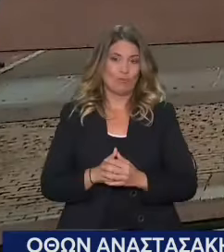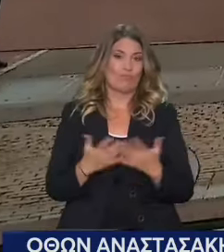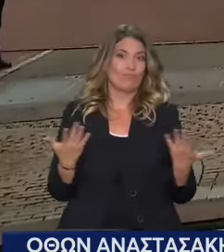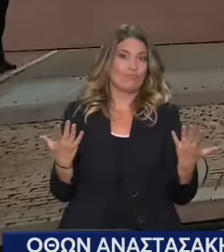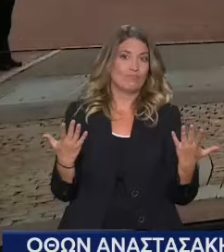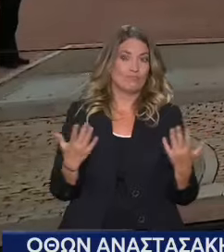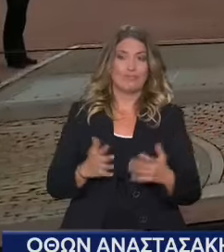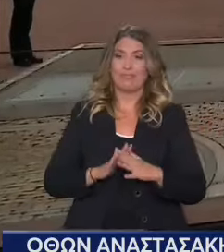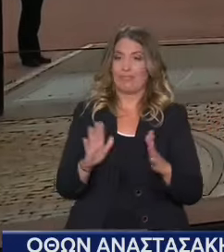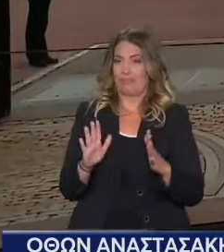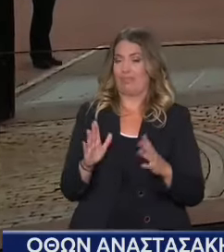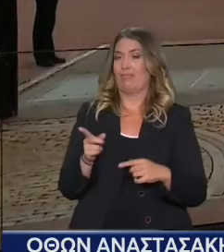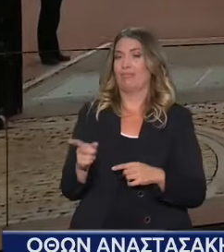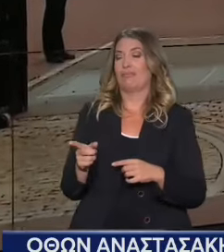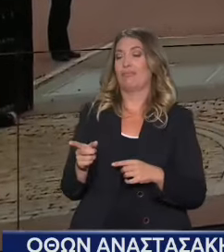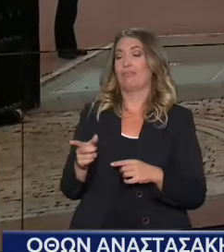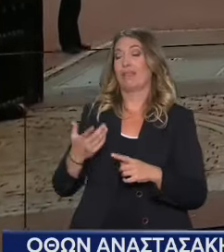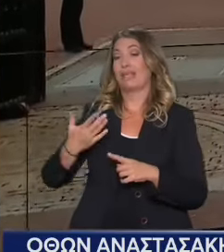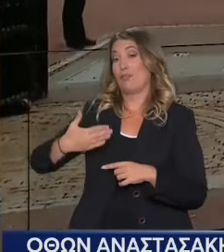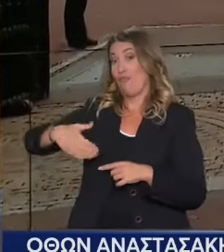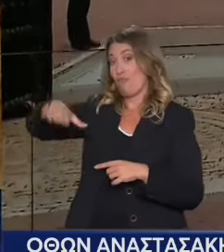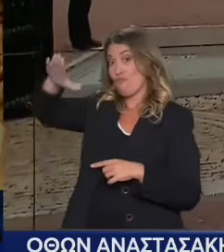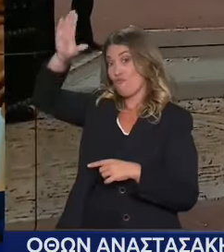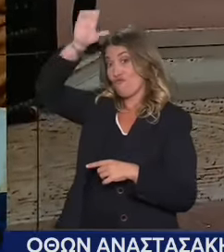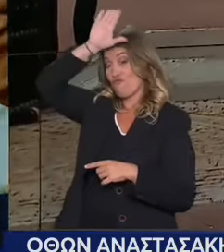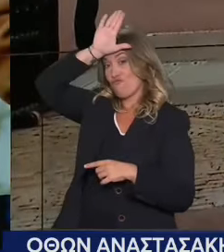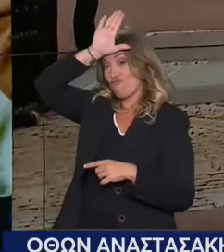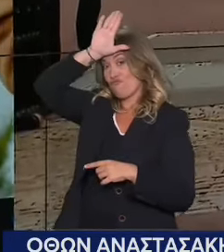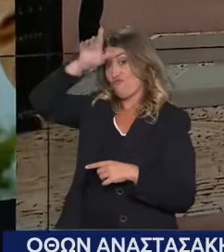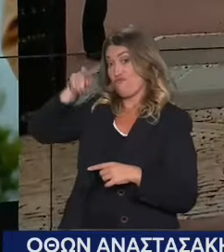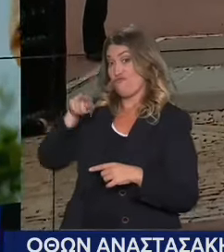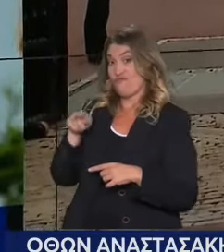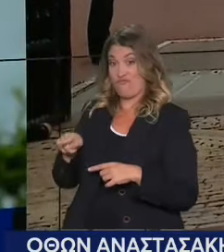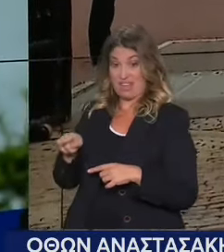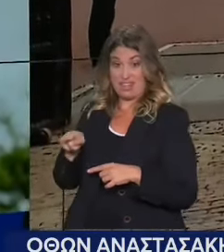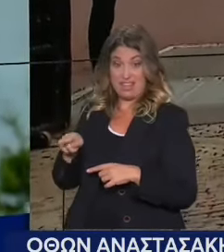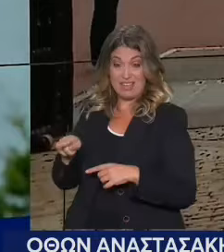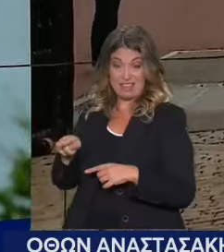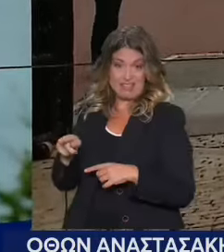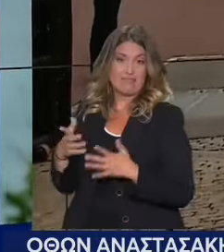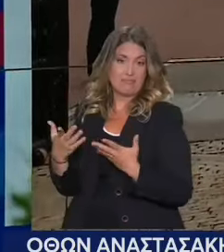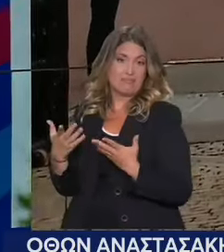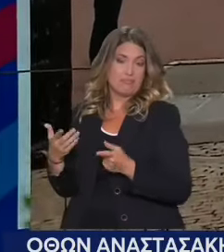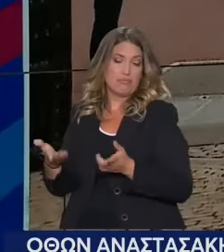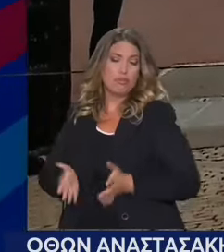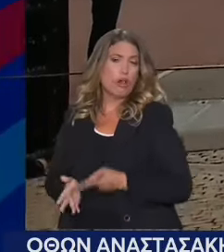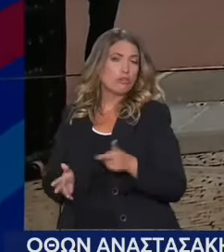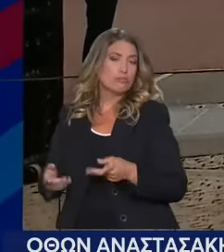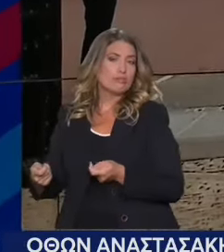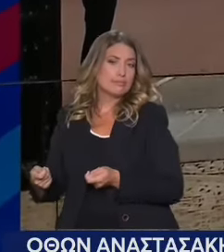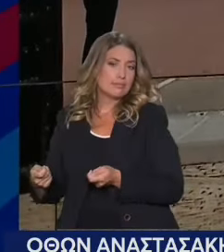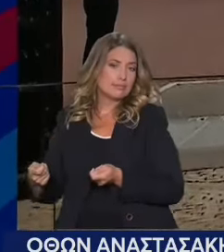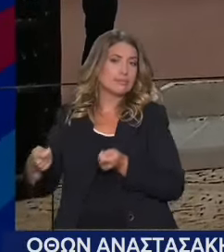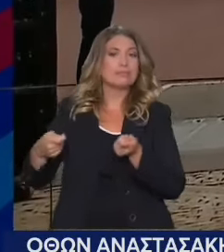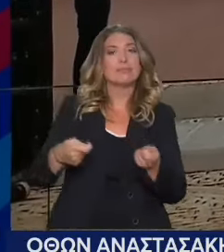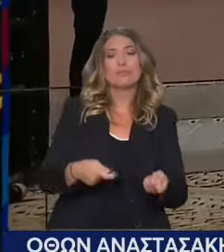να παραδώσει ο Κάρολος, όταν θα έρθει η ώρα να παραδώσει στο γιο του, το διάδοχό του, τον πρίγκιπα